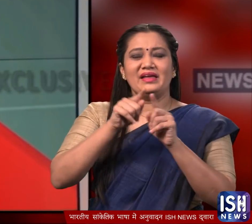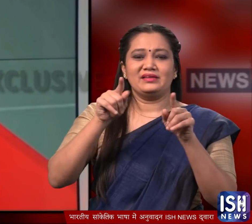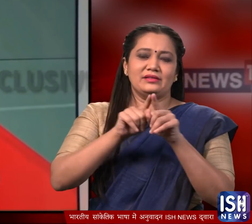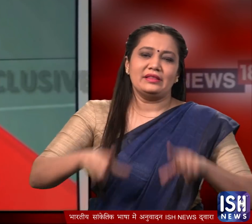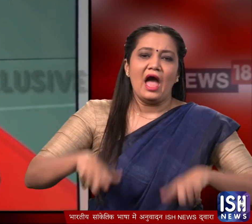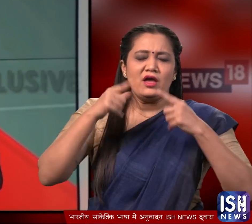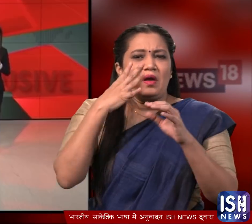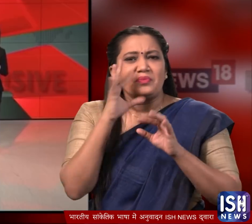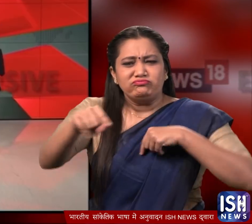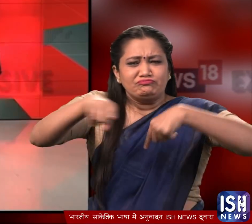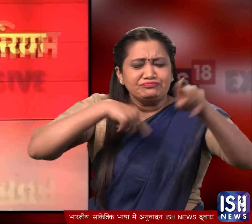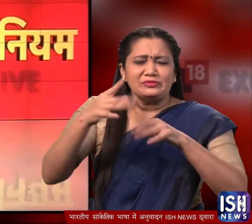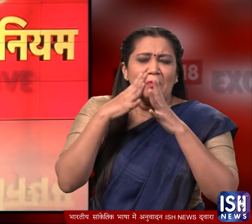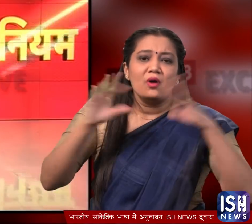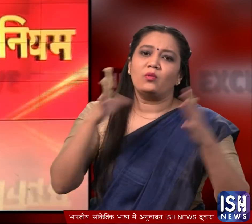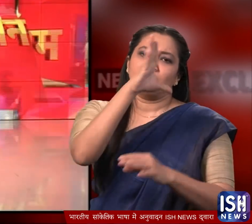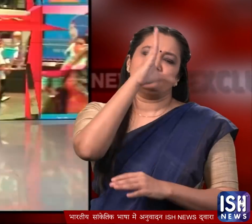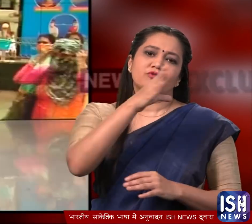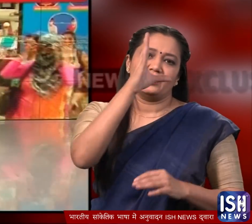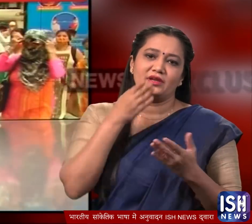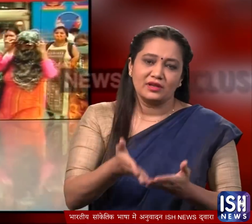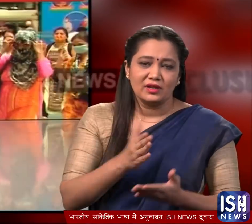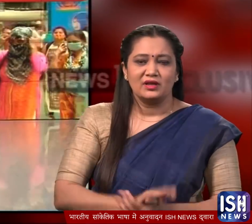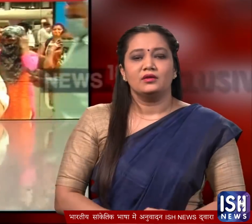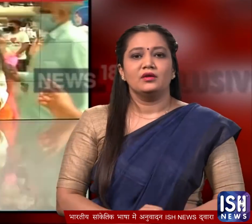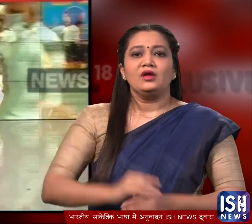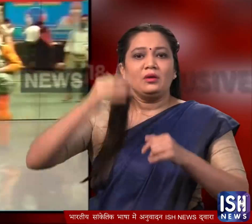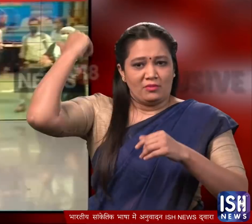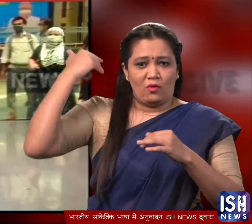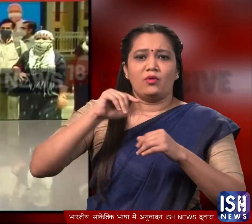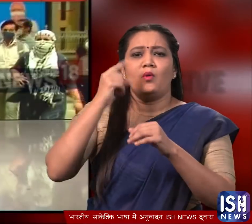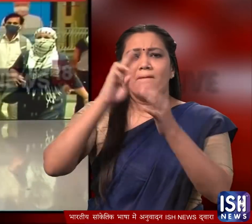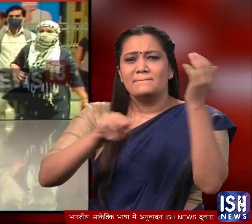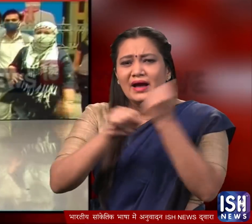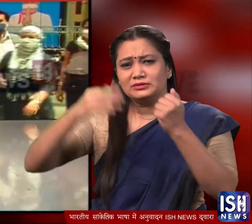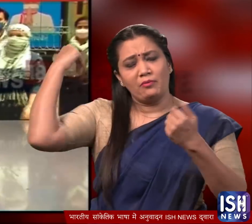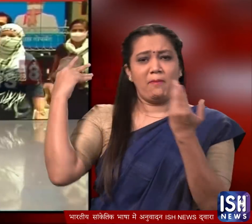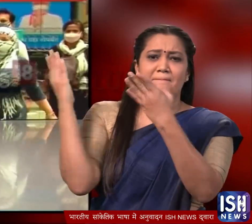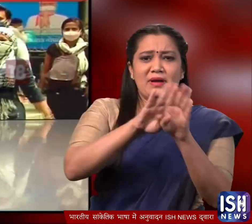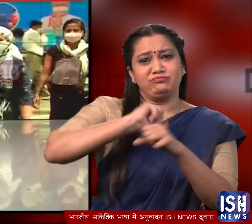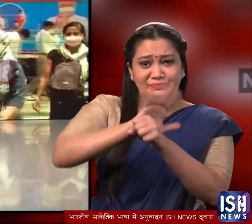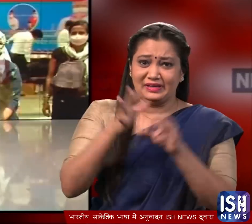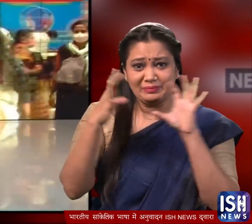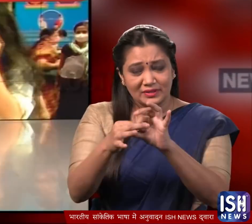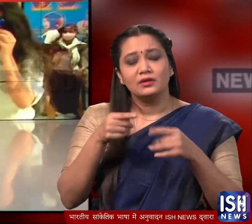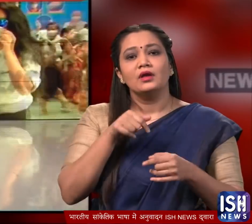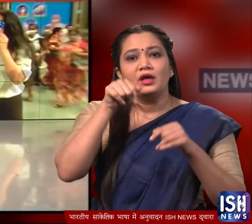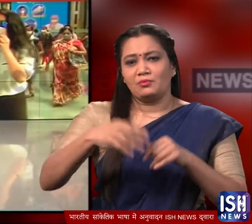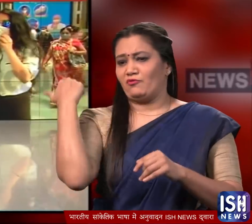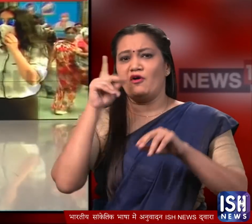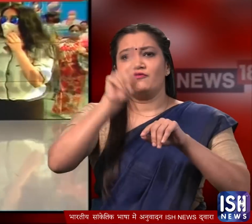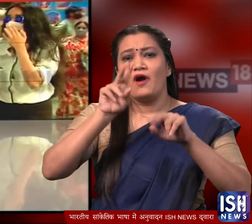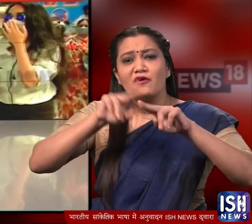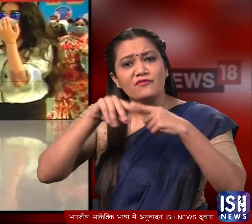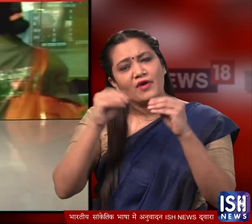में कोरोना नियमों की धज्जियां उड़ाई जा रही हैं। इन लोकल ट्रेनों को कोरोना की वजह से पिछले साल मार्च में बंद कर दिया गया था, लेकिन 1